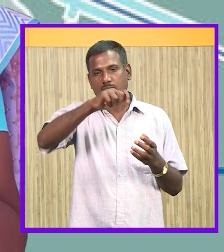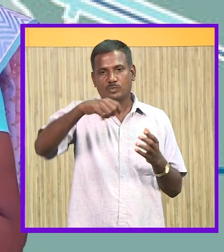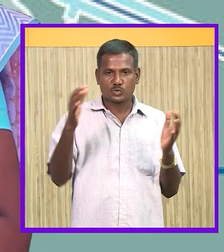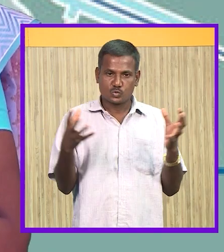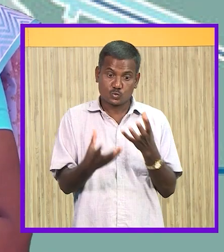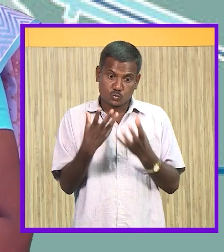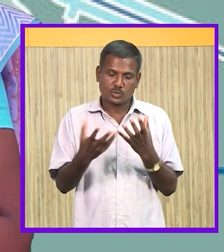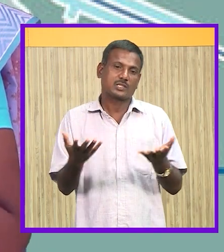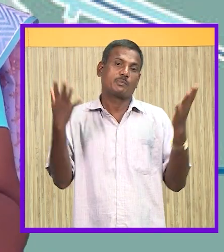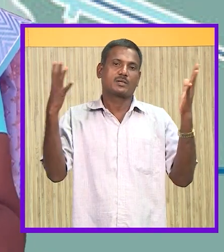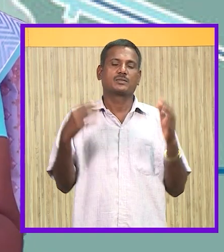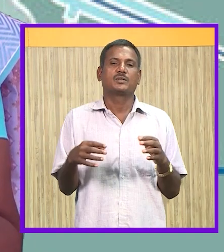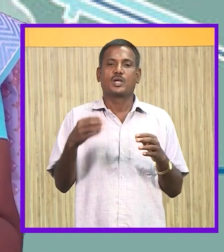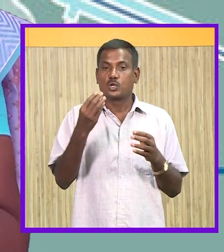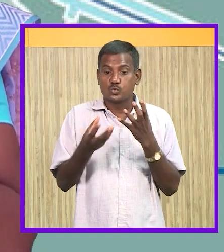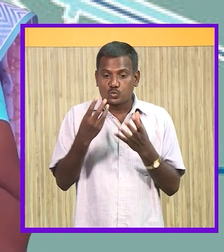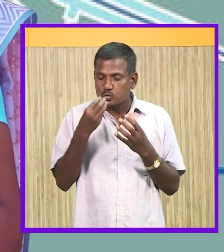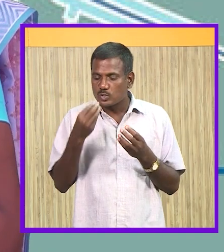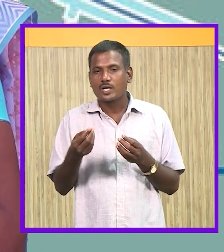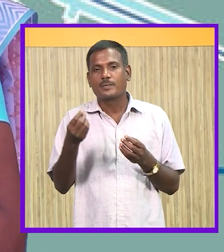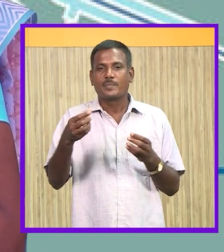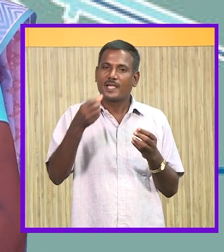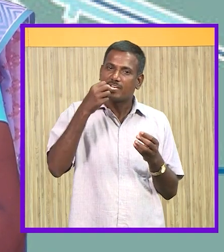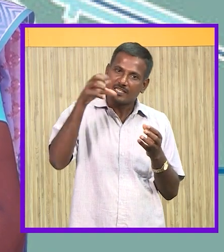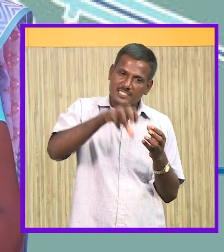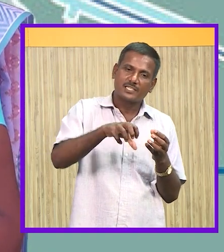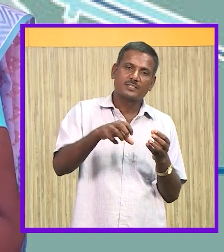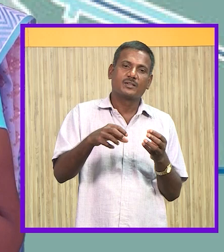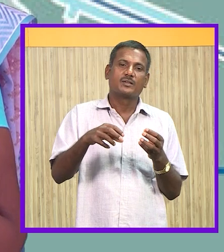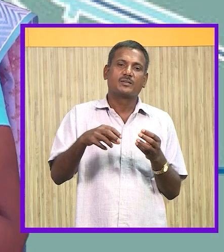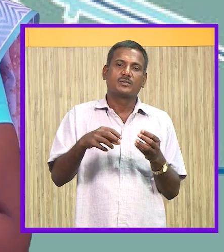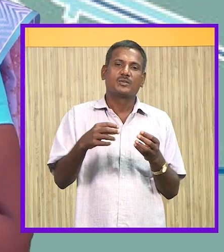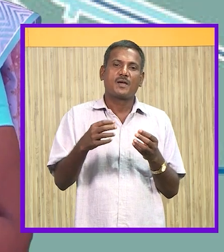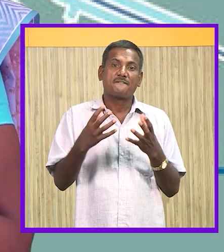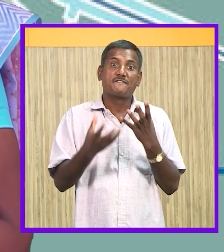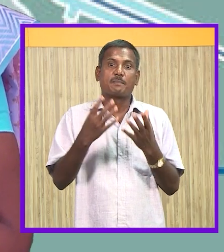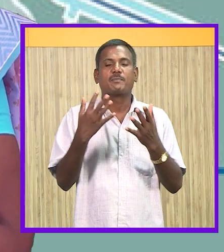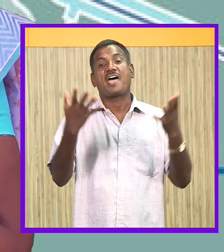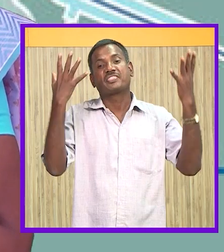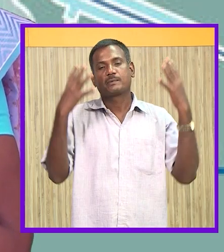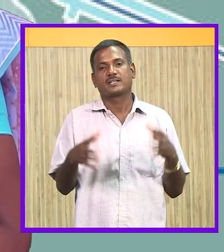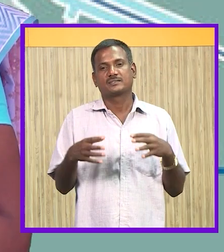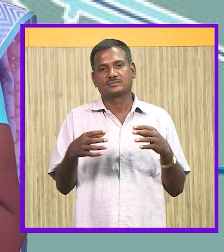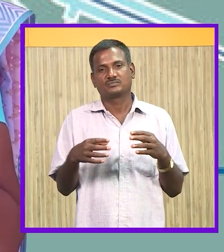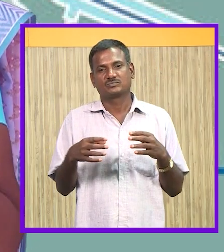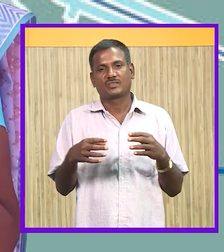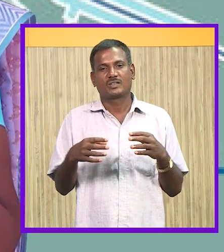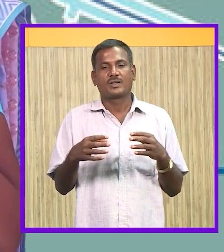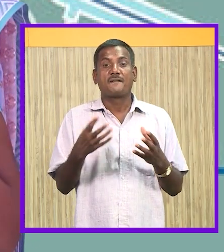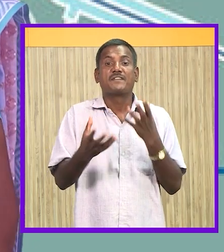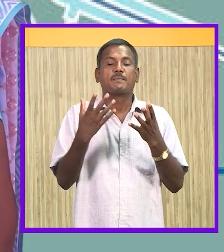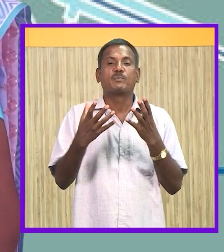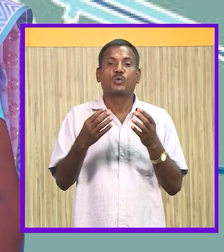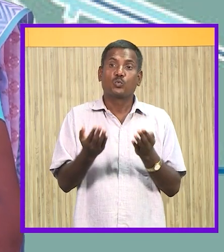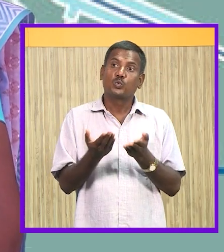ரொம்ப சூடாக இருக்கும். சுட்ட சுண்ணாம்பு நீருடன் சேரும்போது எப்படி இருக்கும்? நல்ல வெப்பத்தை வெளியேற்றும். அப்போது